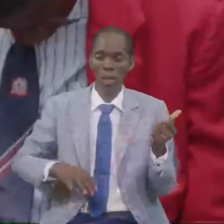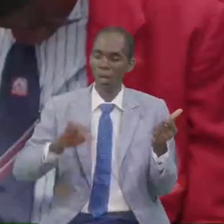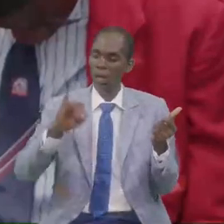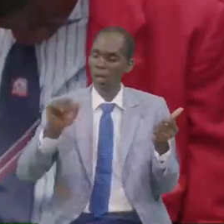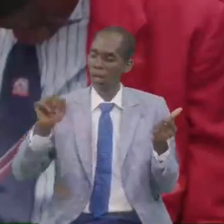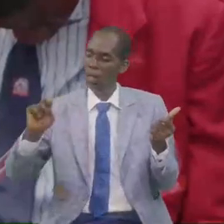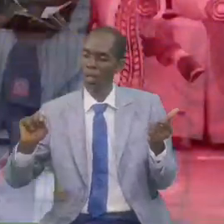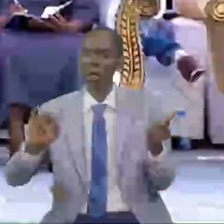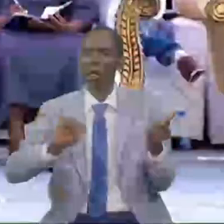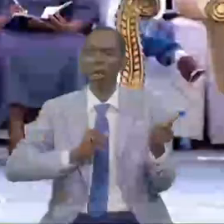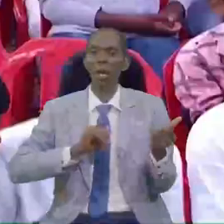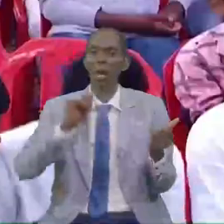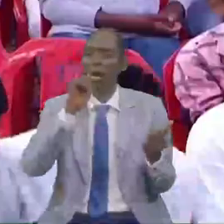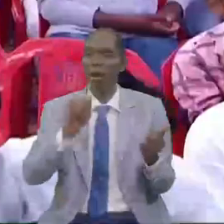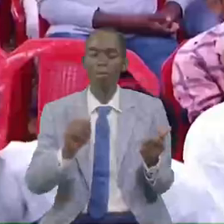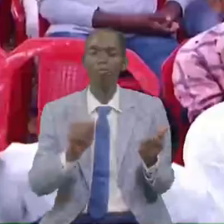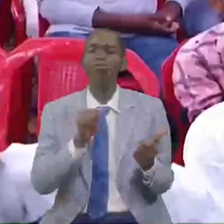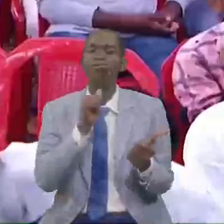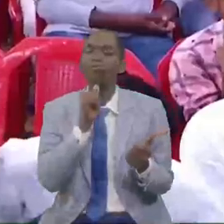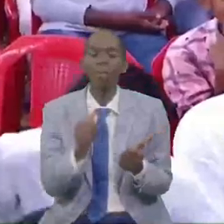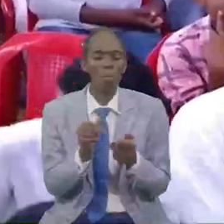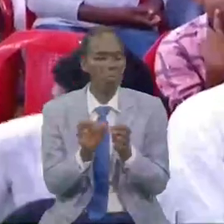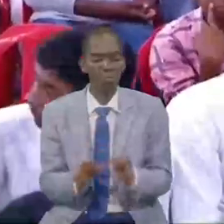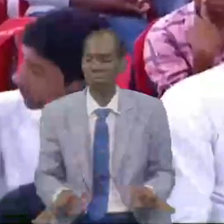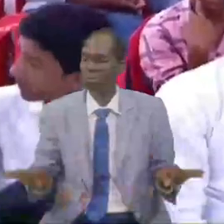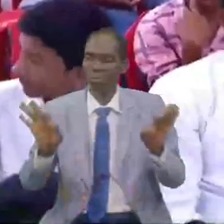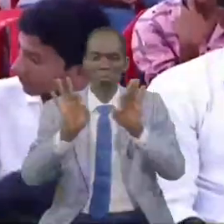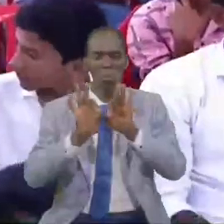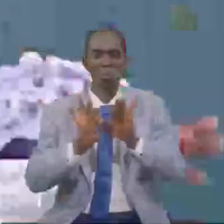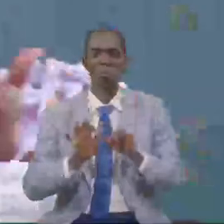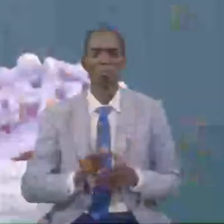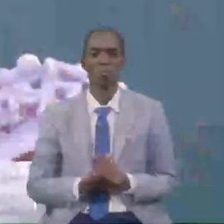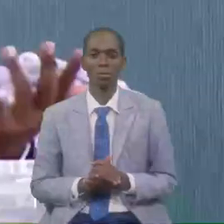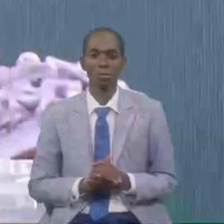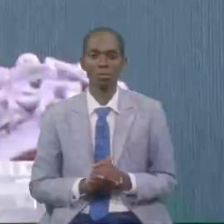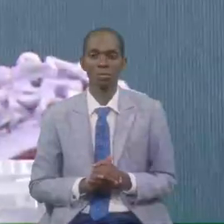Christ, je suis non essentiel.